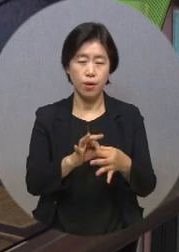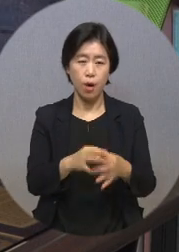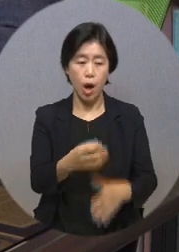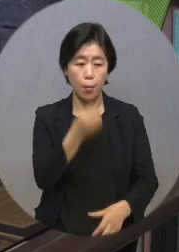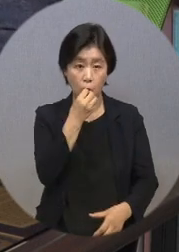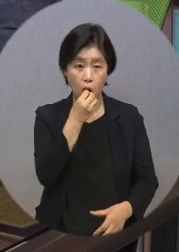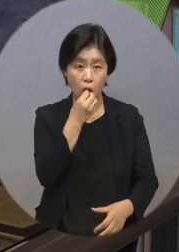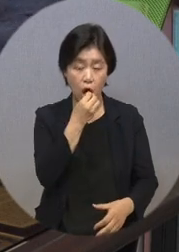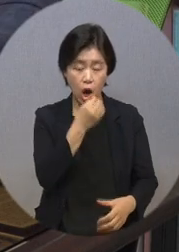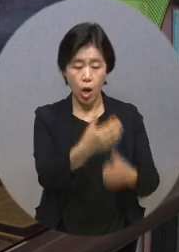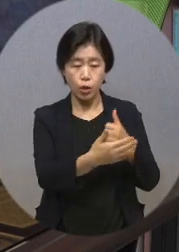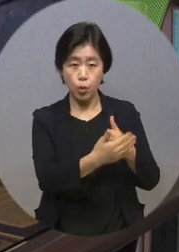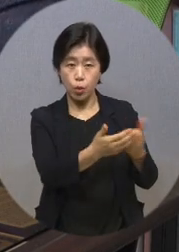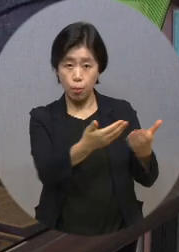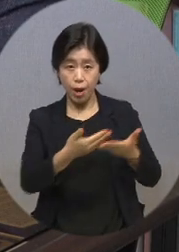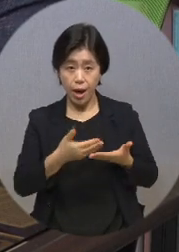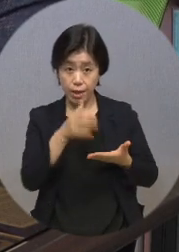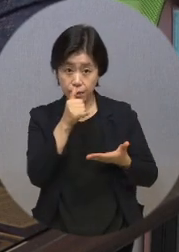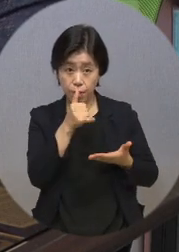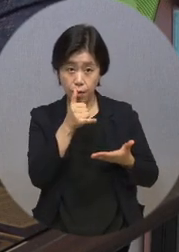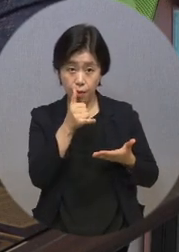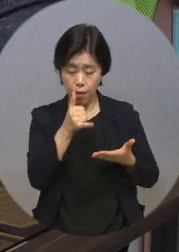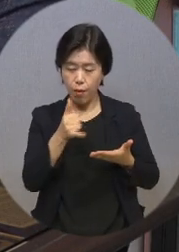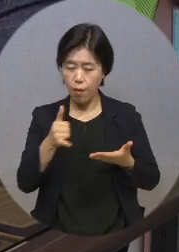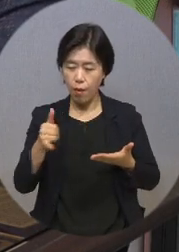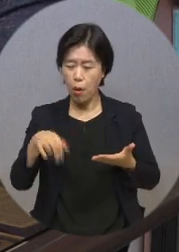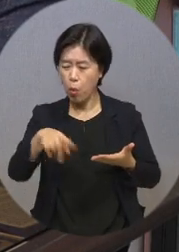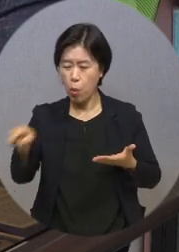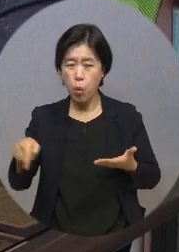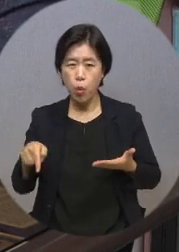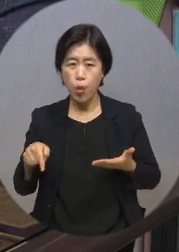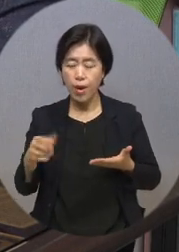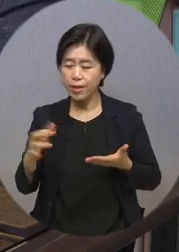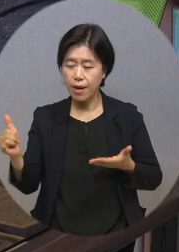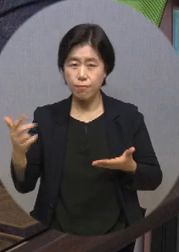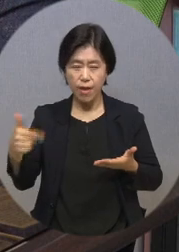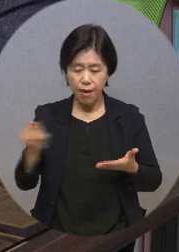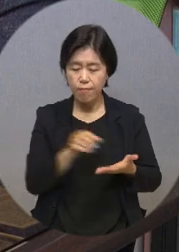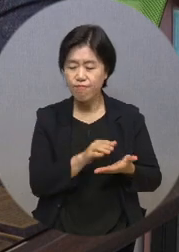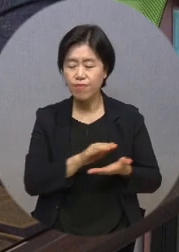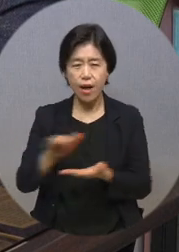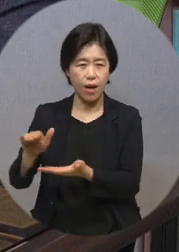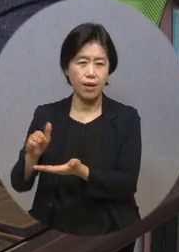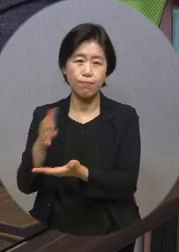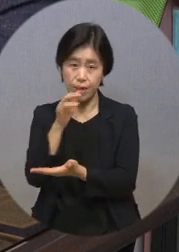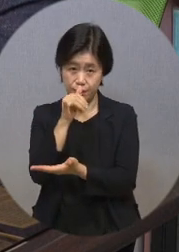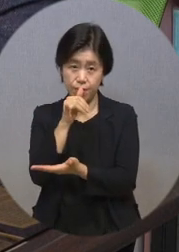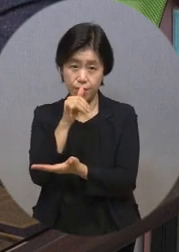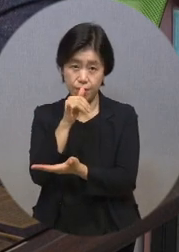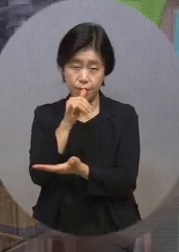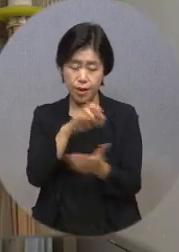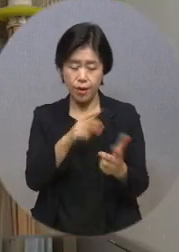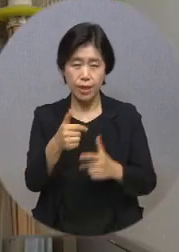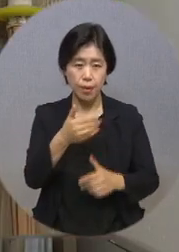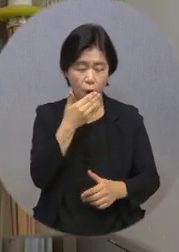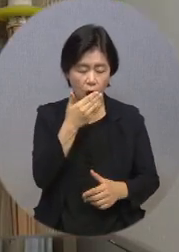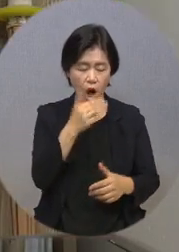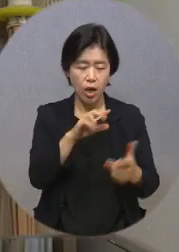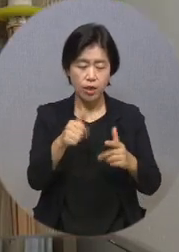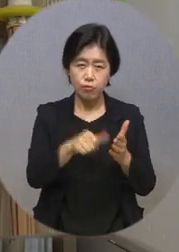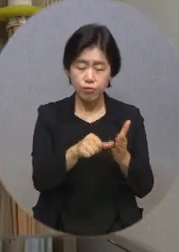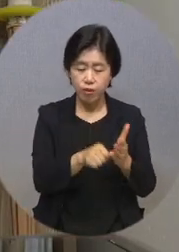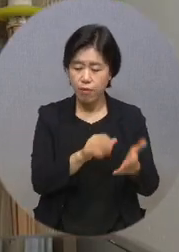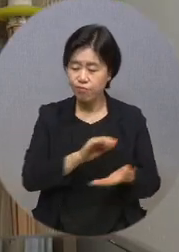또 푸드마켓을 통해서 역시 이용자분들에게 무상으로 저희들이 많은 식료품과 물품들을 공급을 할 수